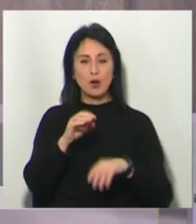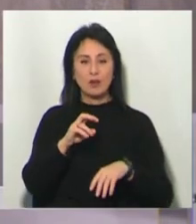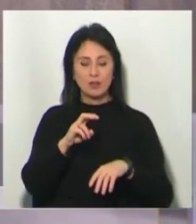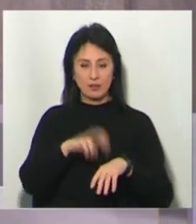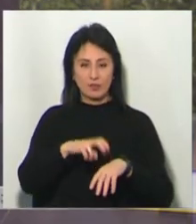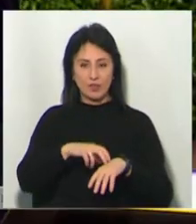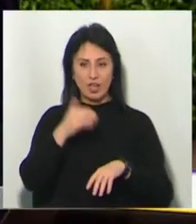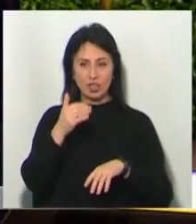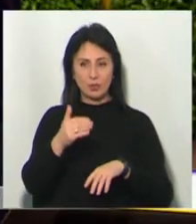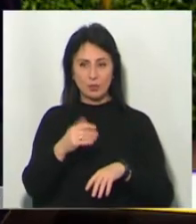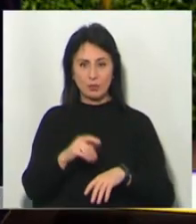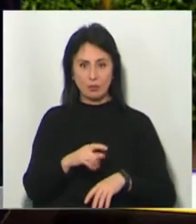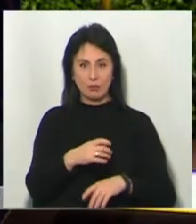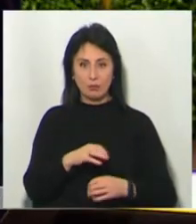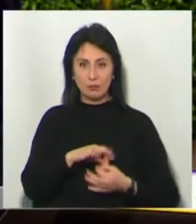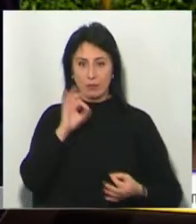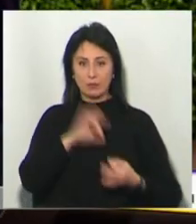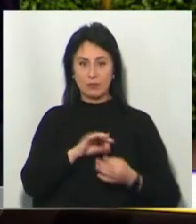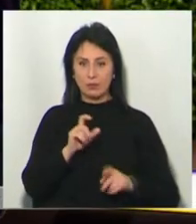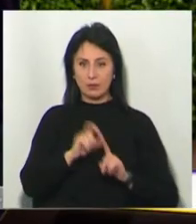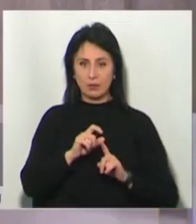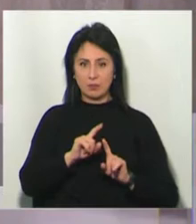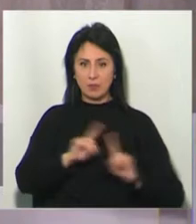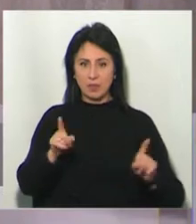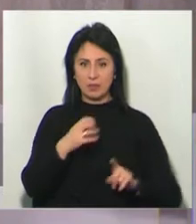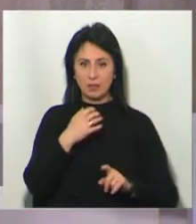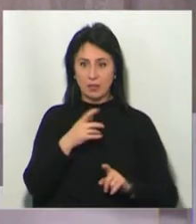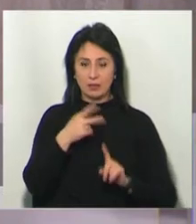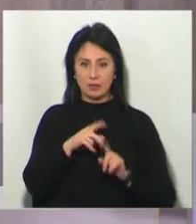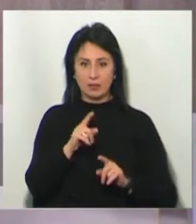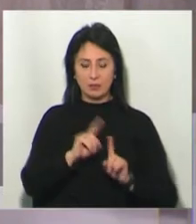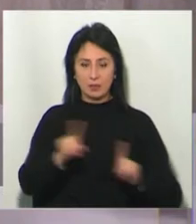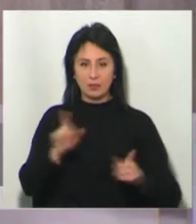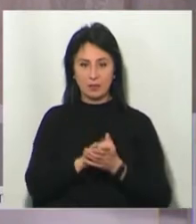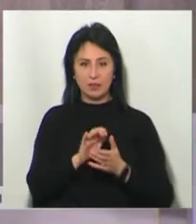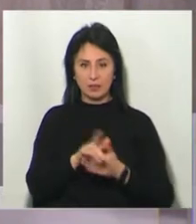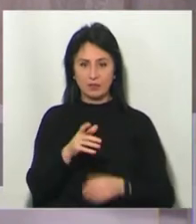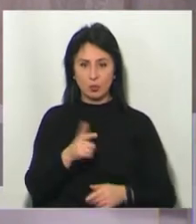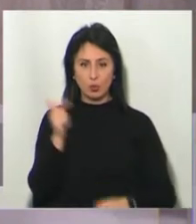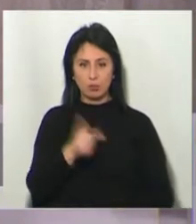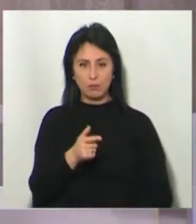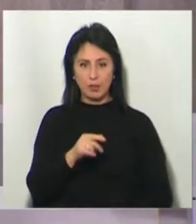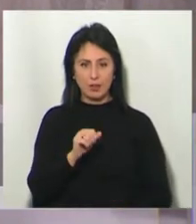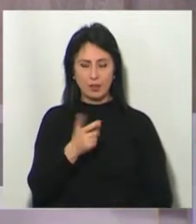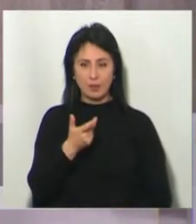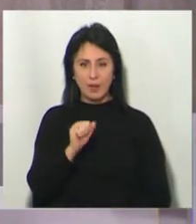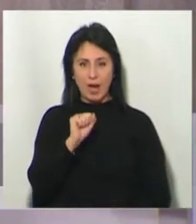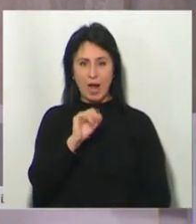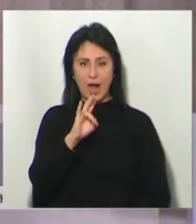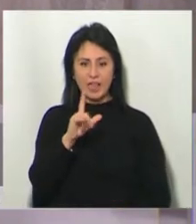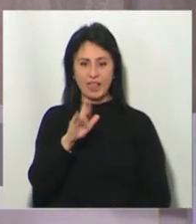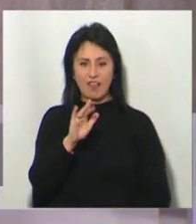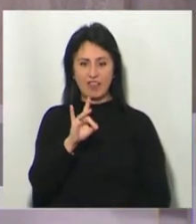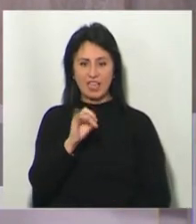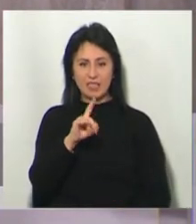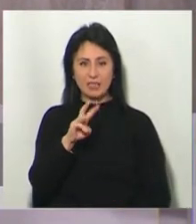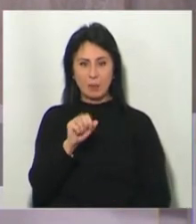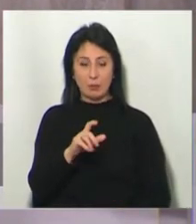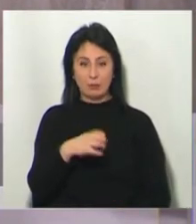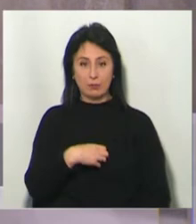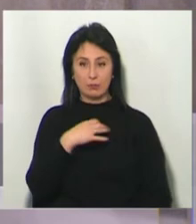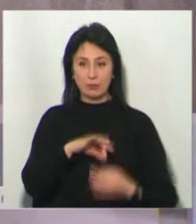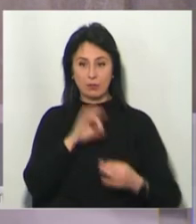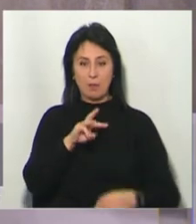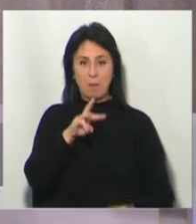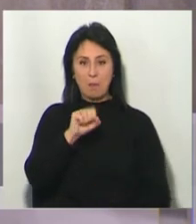gargul șișta saptris gândită să așezăm. Sunt de avagii rotrom. Gnebat anevrizma de sau baric, gnebat